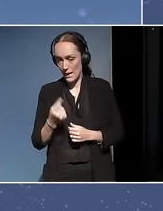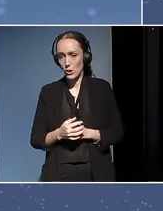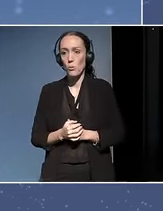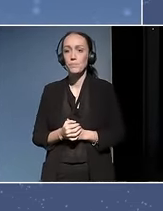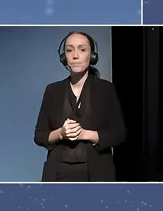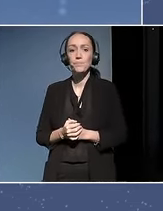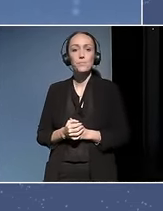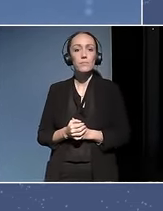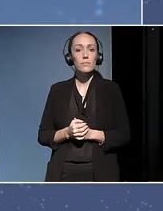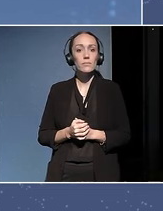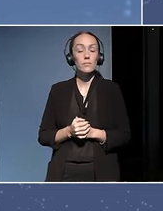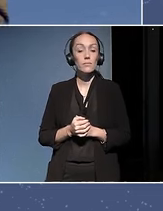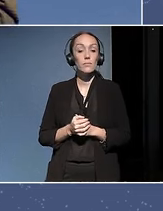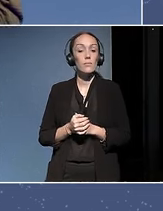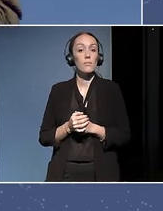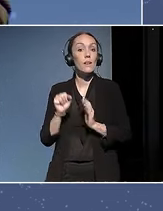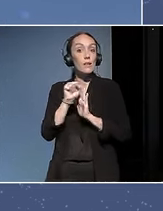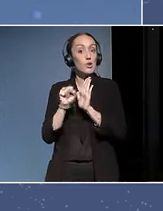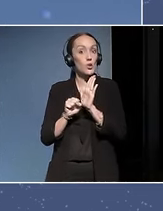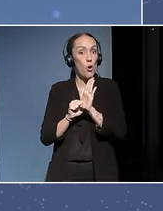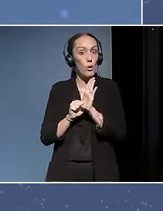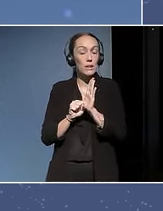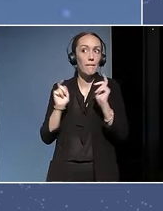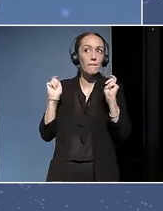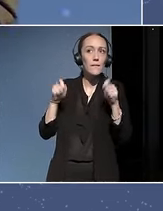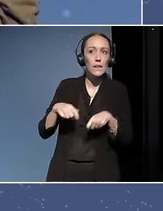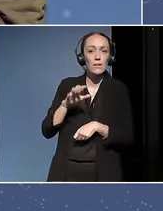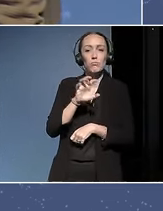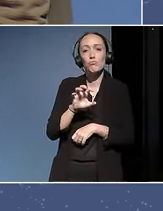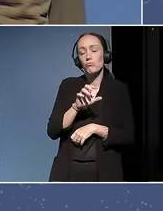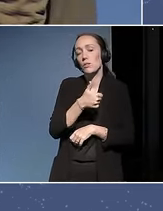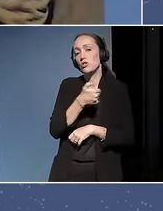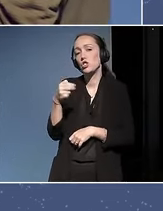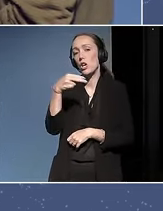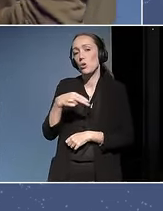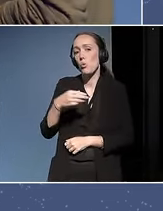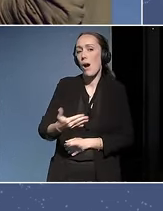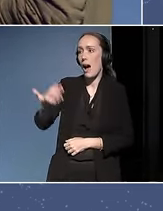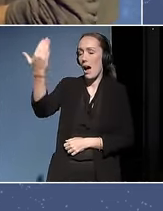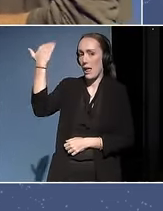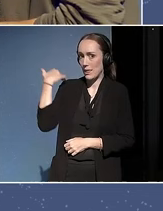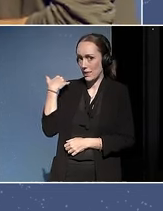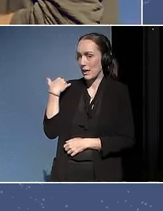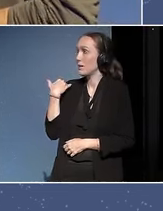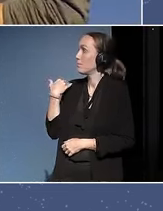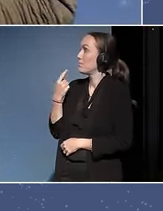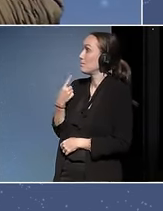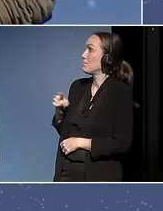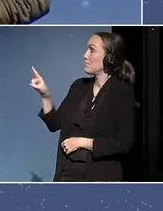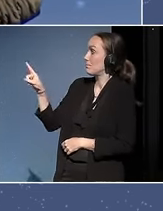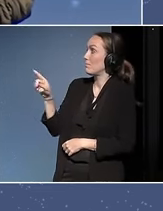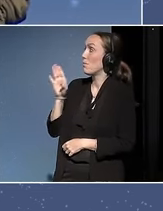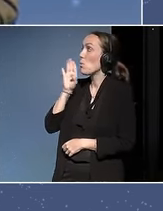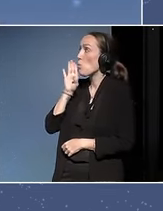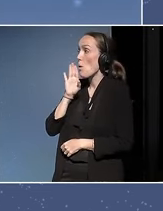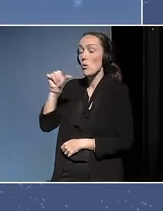però vi dicevo la storia inizia quasi 100 anni fa proprio per quest'uomo che vedete qua Ernst stromer